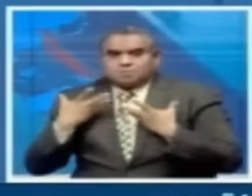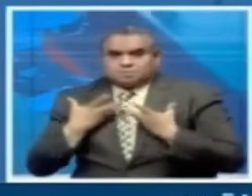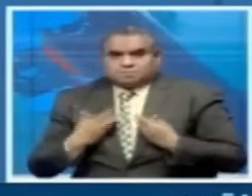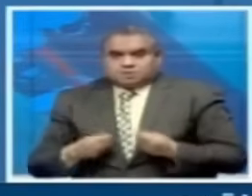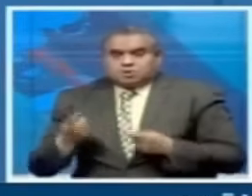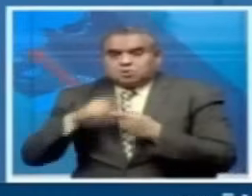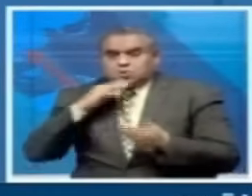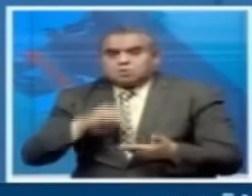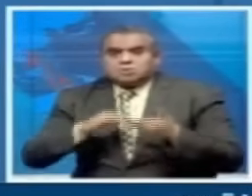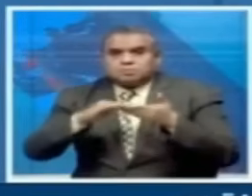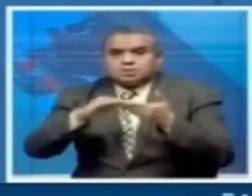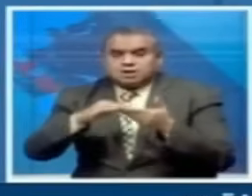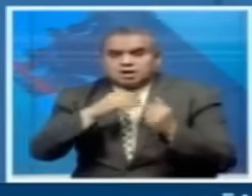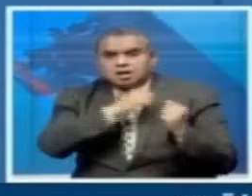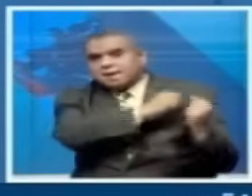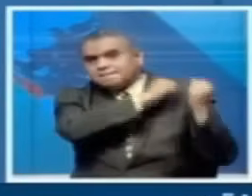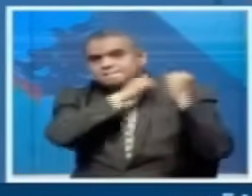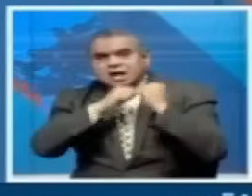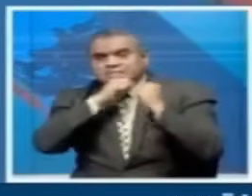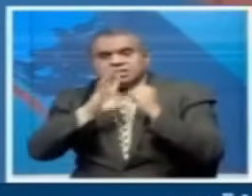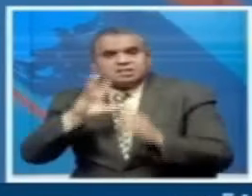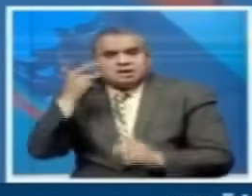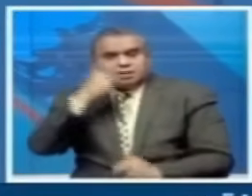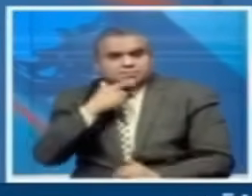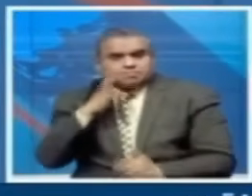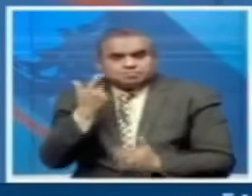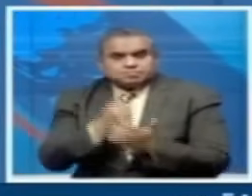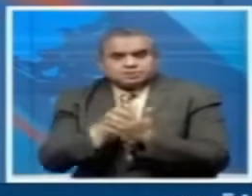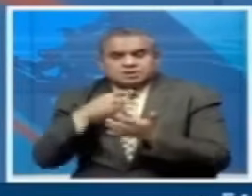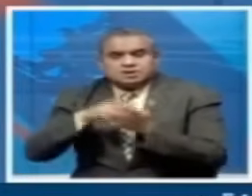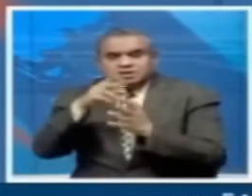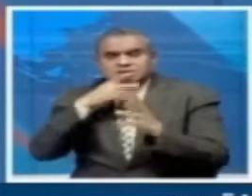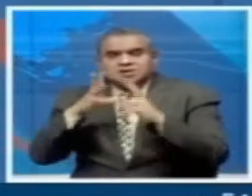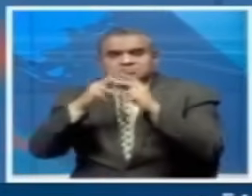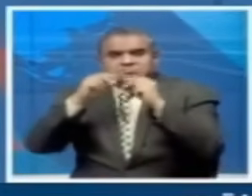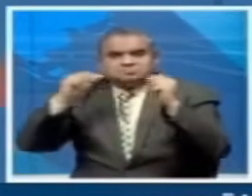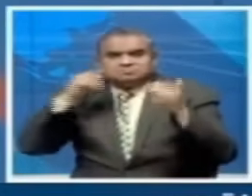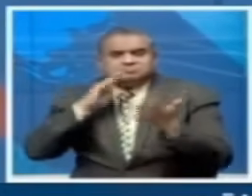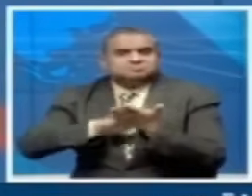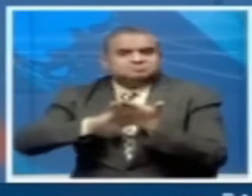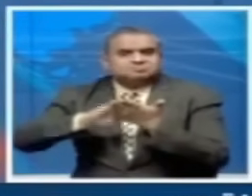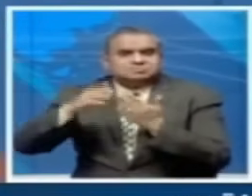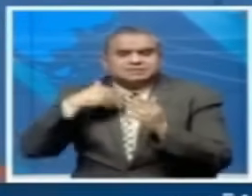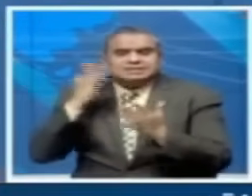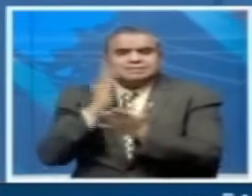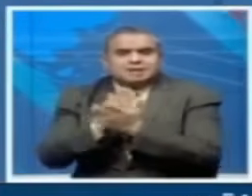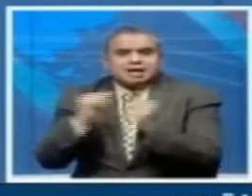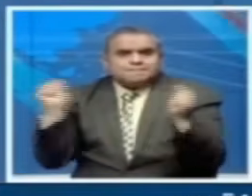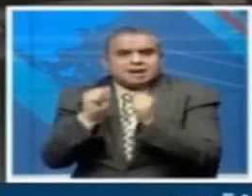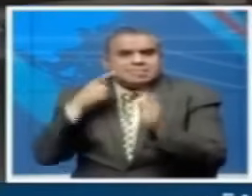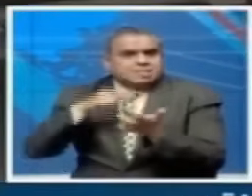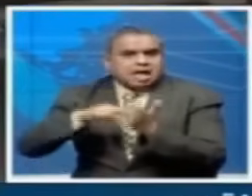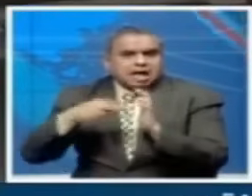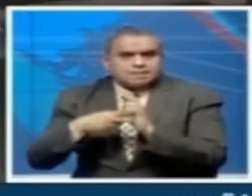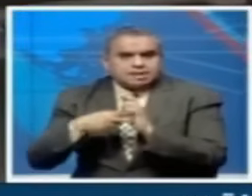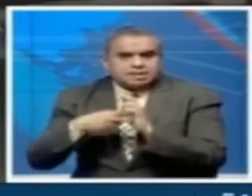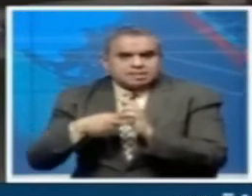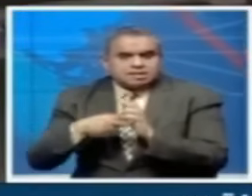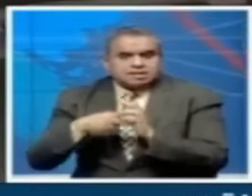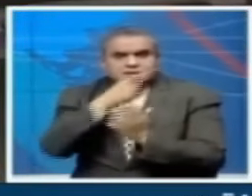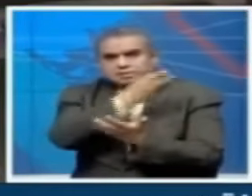المساعدات الخاصة بالأغطية، خاصة وأن عدد كبير من النازحين في العراء الآن وهناك برودة في الطقس؟